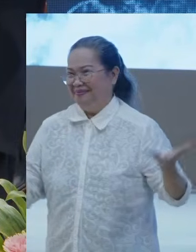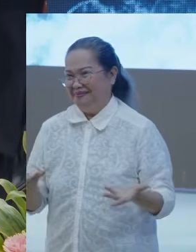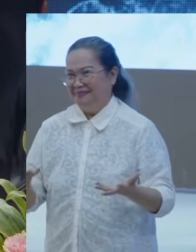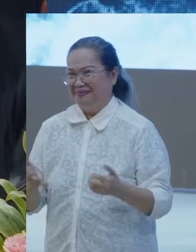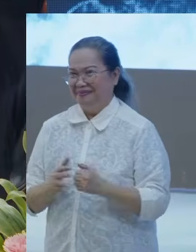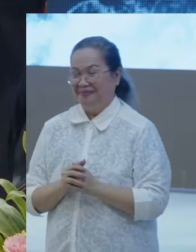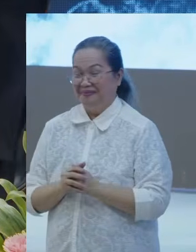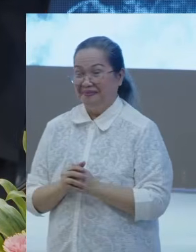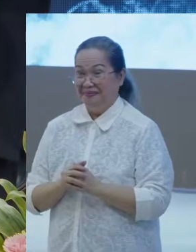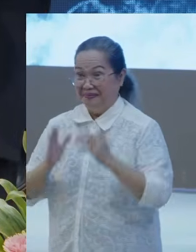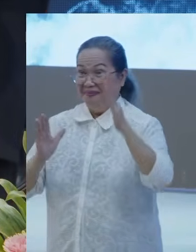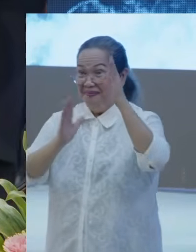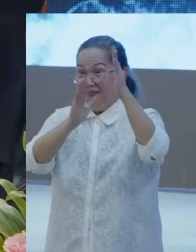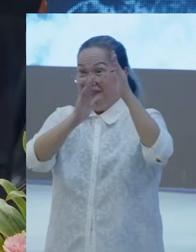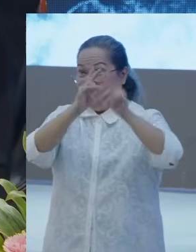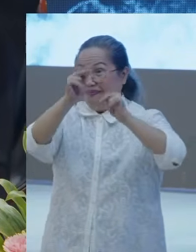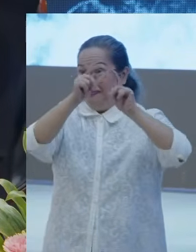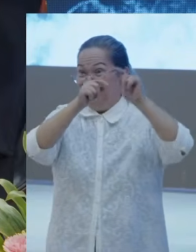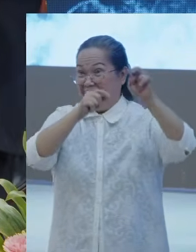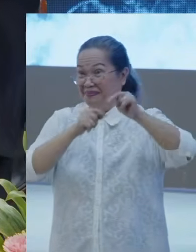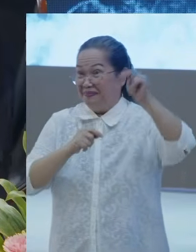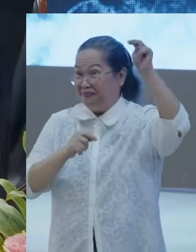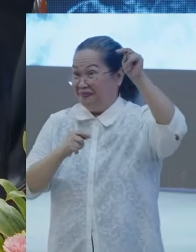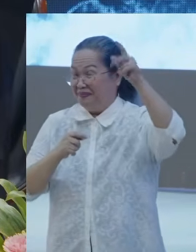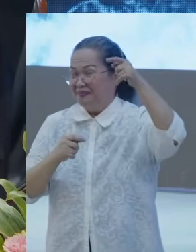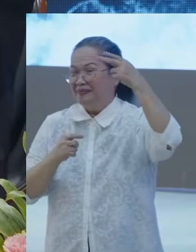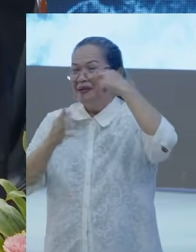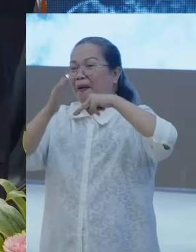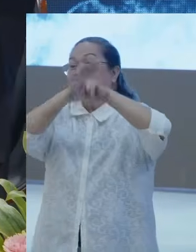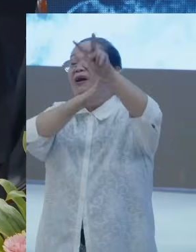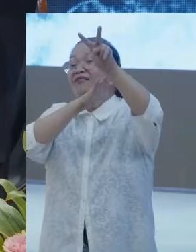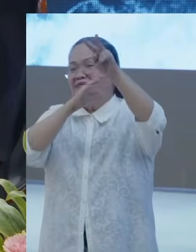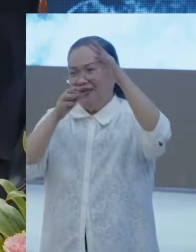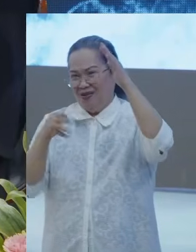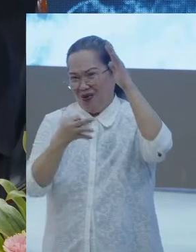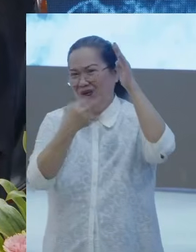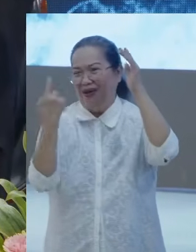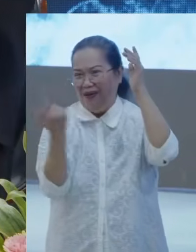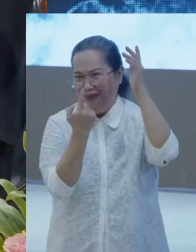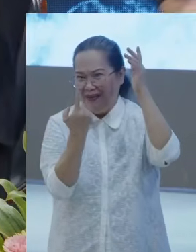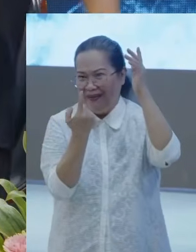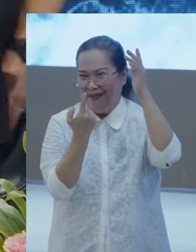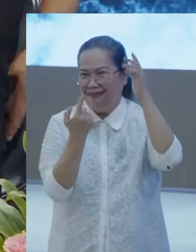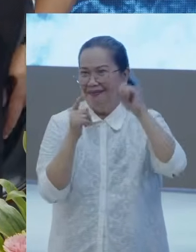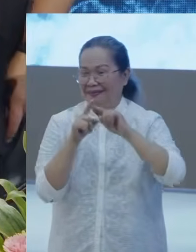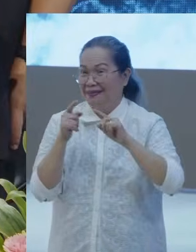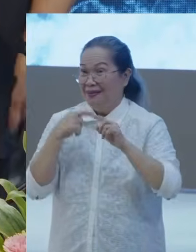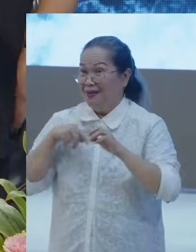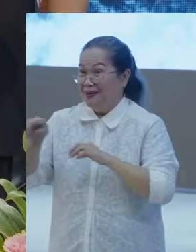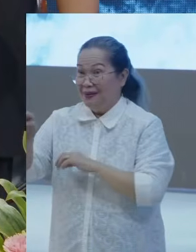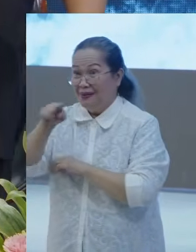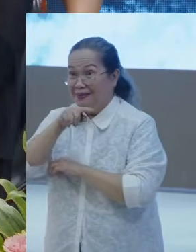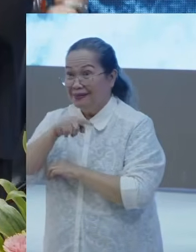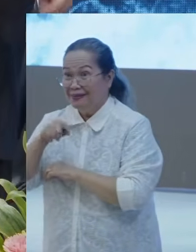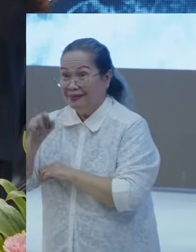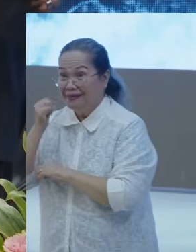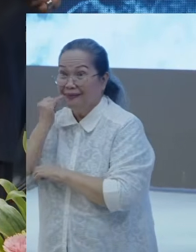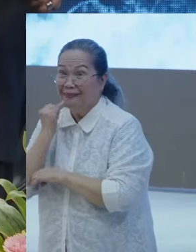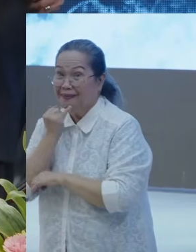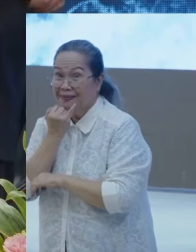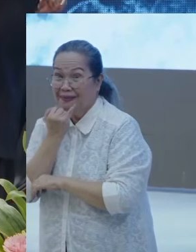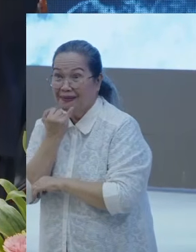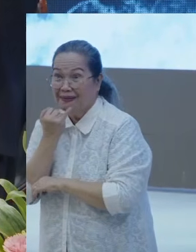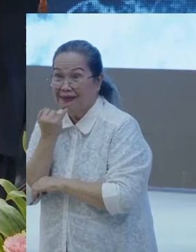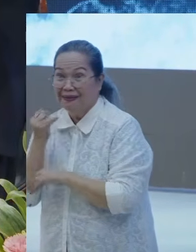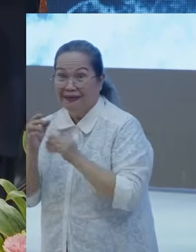Ang humarap sa Nineveh ay isang propeta lamang. Ang humarap sa Israel at sa kanilang mga